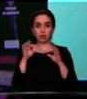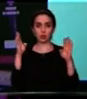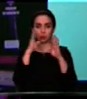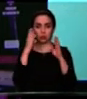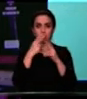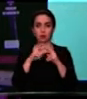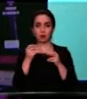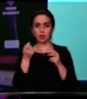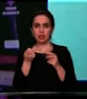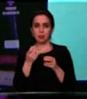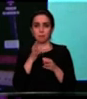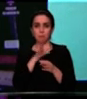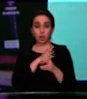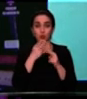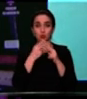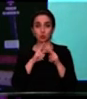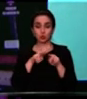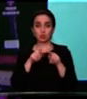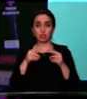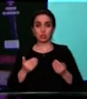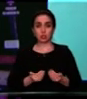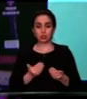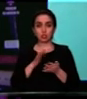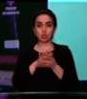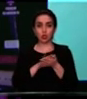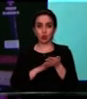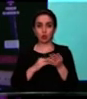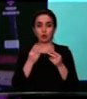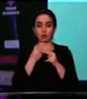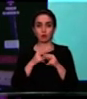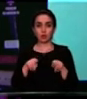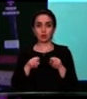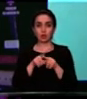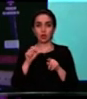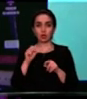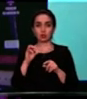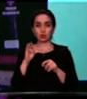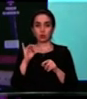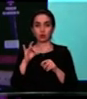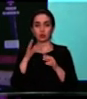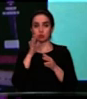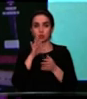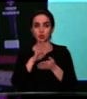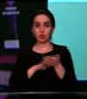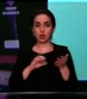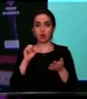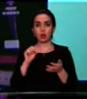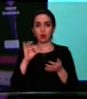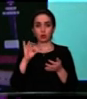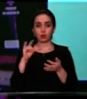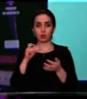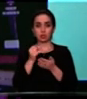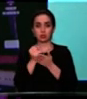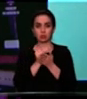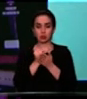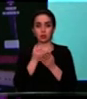kislorodning miqdori kam bo'lgan, shuning uchun hayotiy jarayonlar anaerob usulda kechgan. Bundan tashqari, organik moddalarning zaxirasi